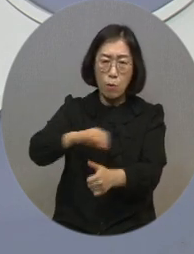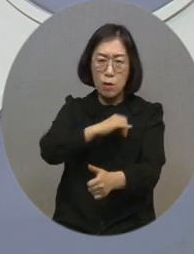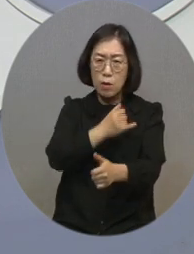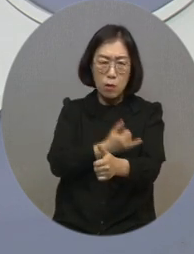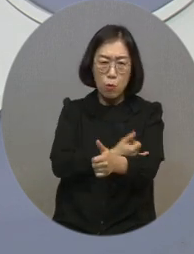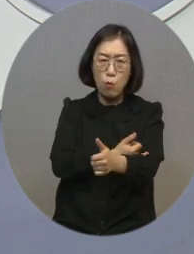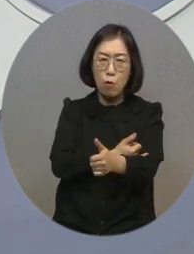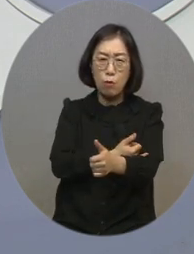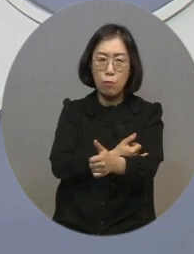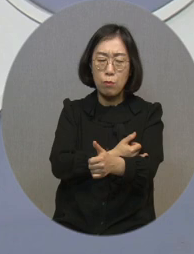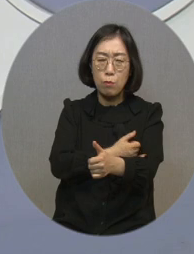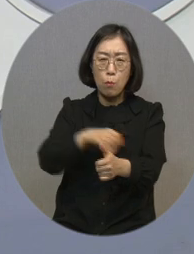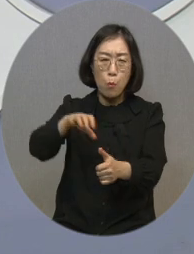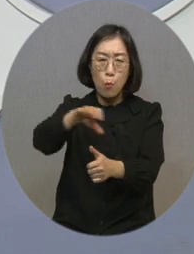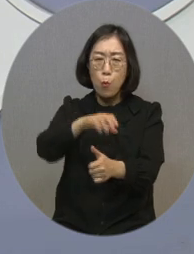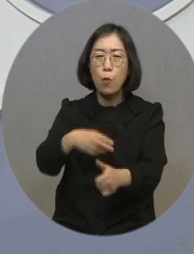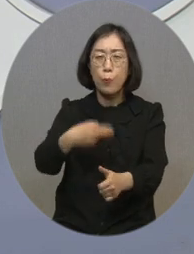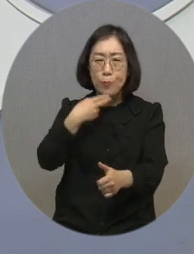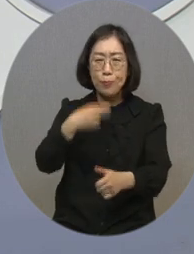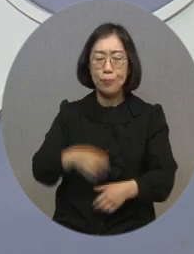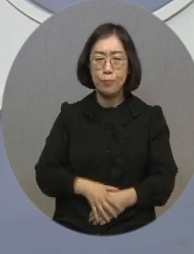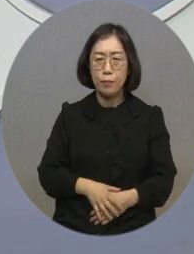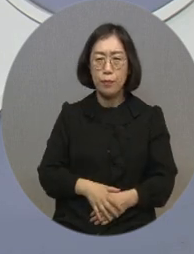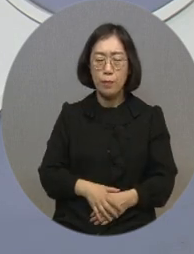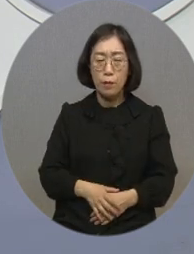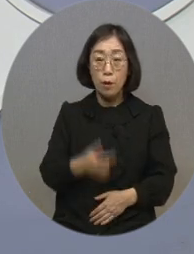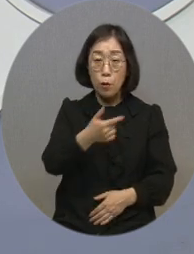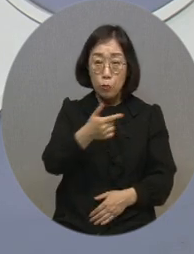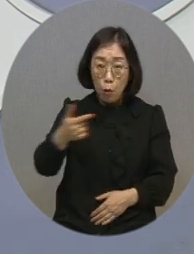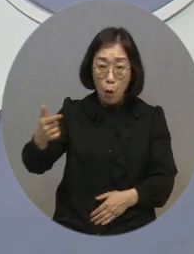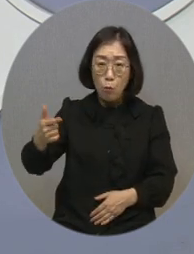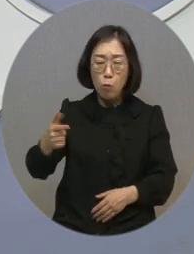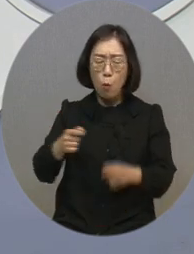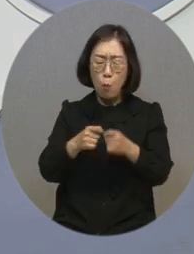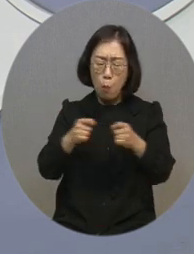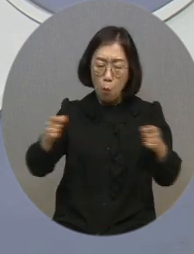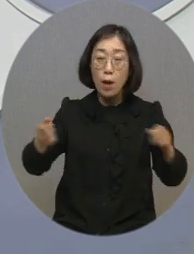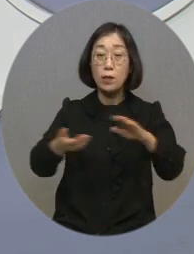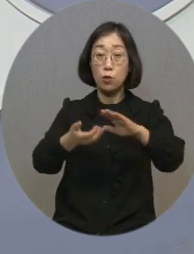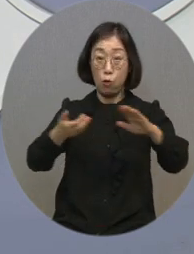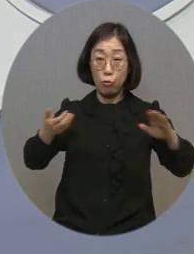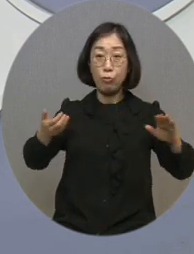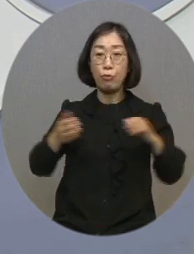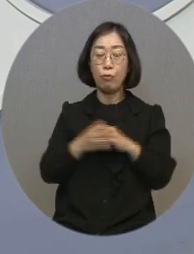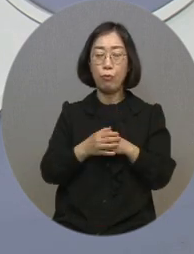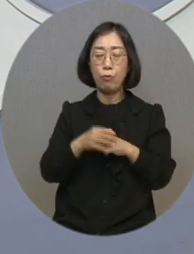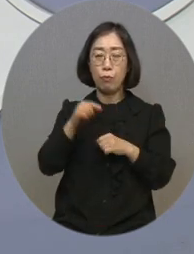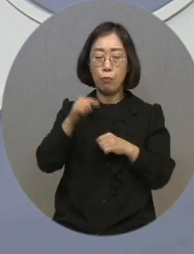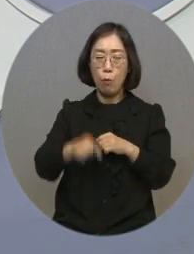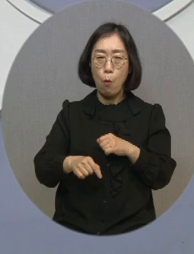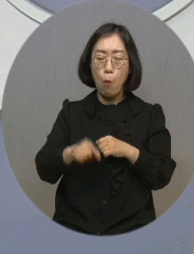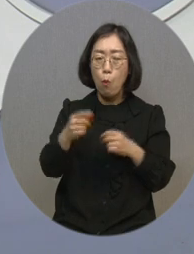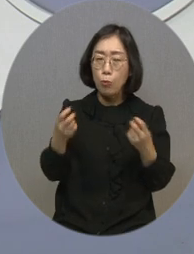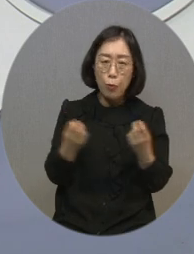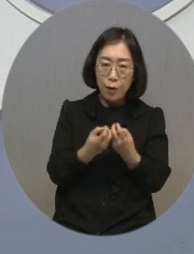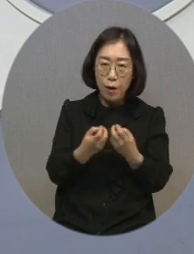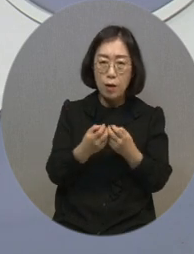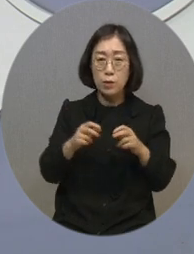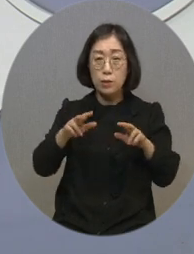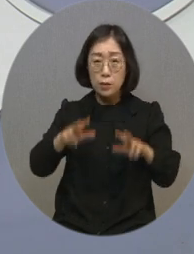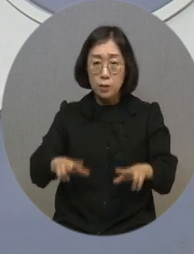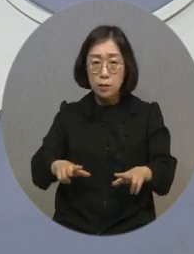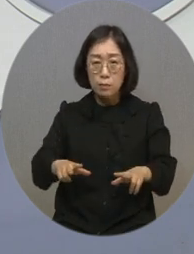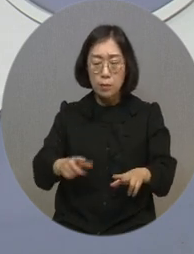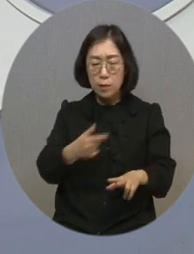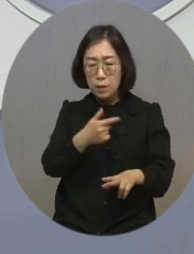유린한 네, 그런 사건인데 근데 이제 그 너무나 많은 시간이 지나서 그거를 어떻게 지금 와서는 크게 해줄